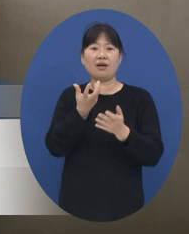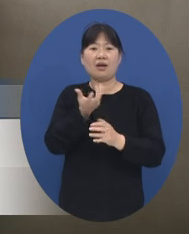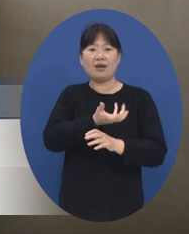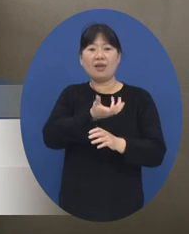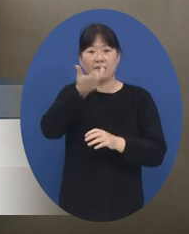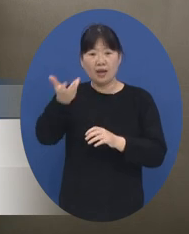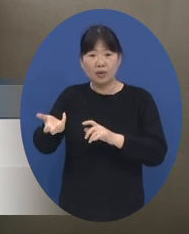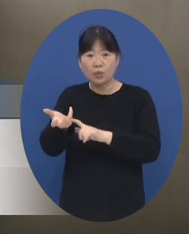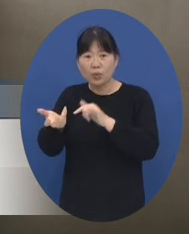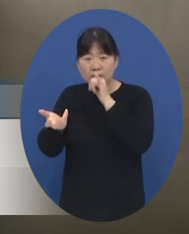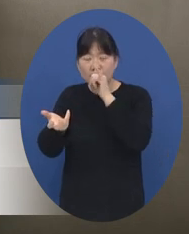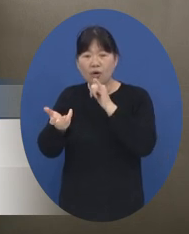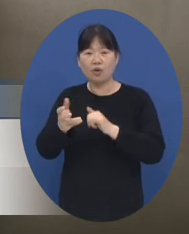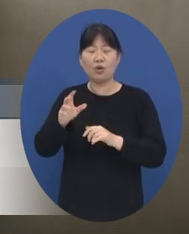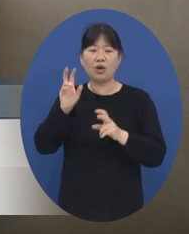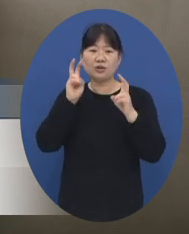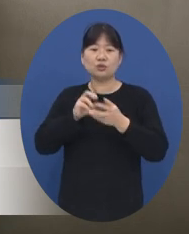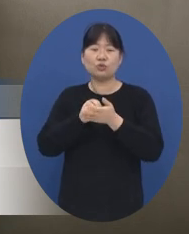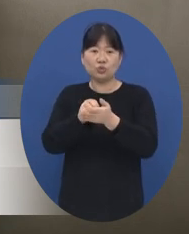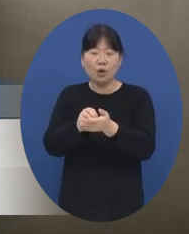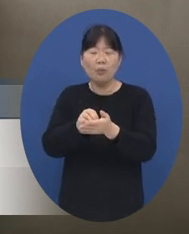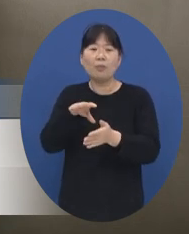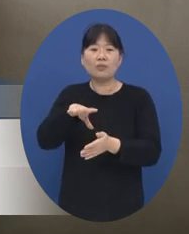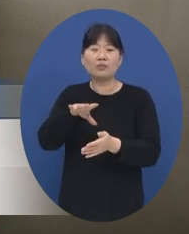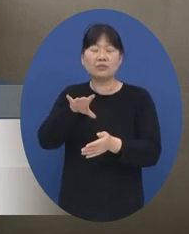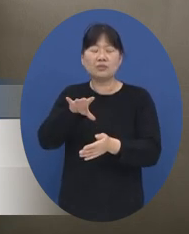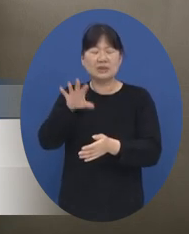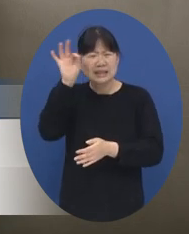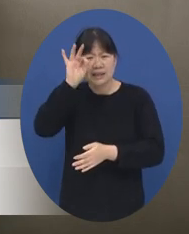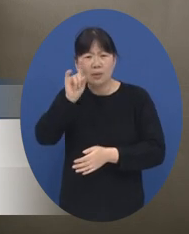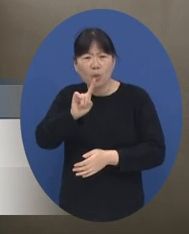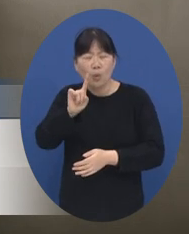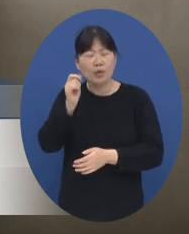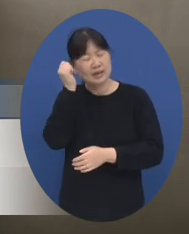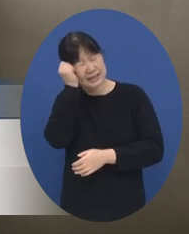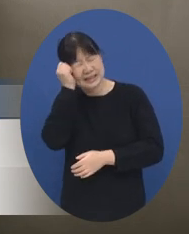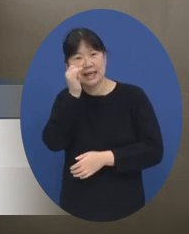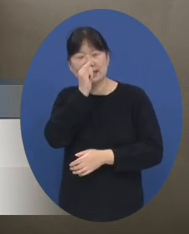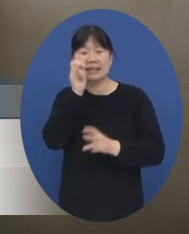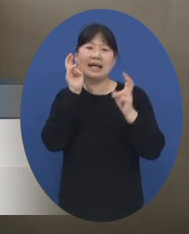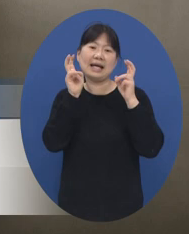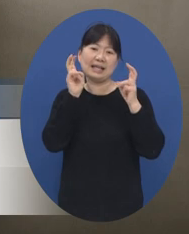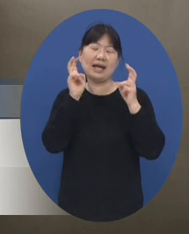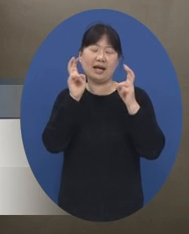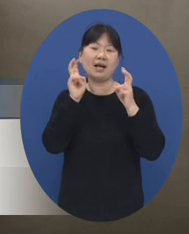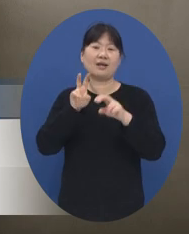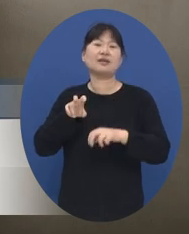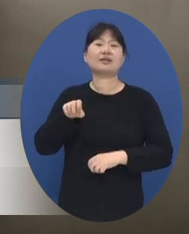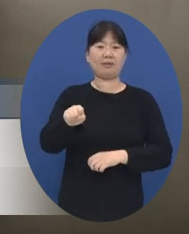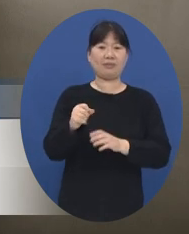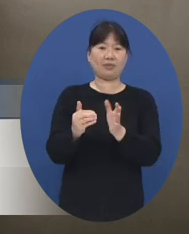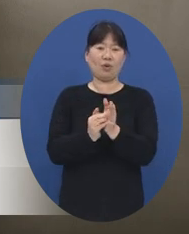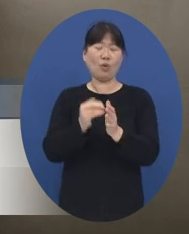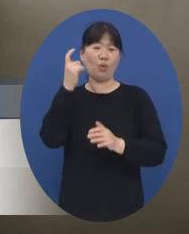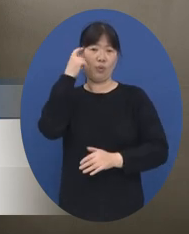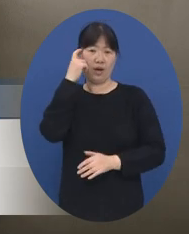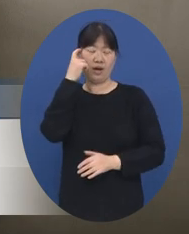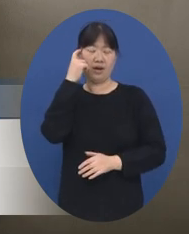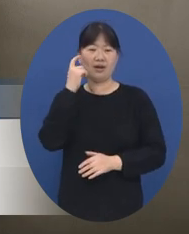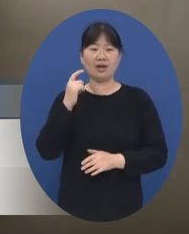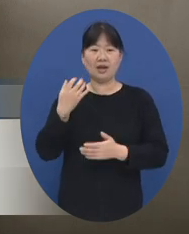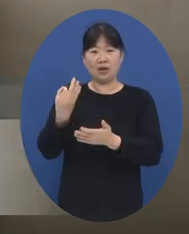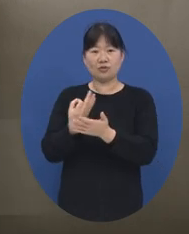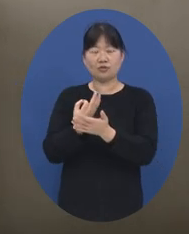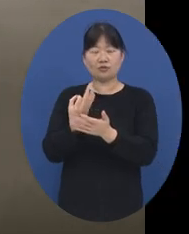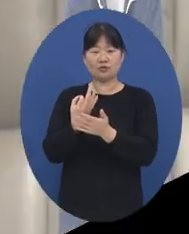먼저 했던 게, 기숙사 있는. 예. 가장 솔직히 그게 가장 빨리 구할 수 있는 거잖아요. 어떻게 보면 제가 신경